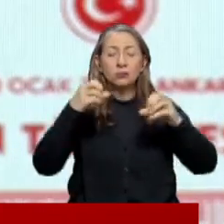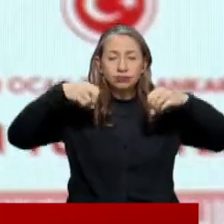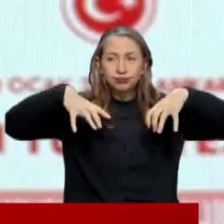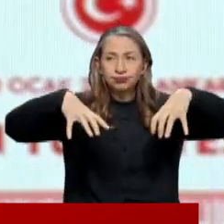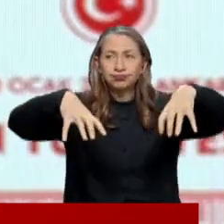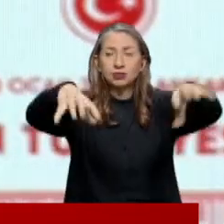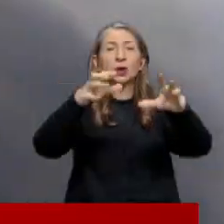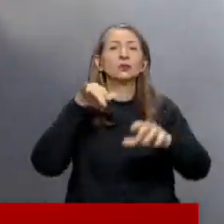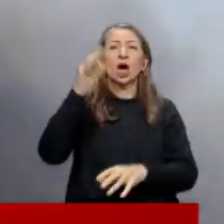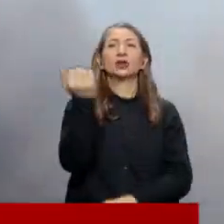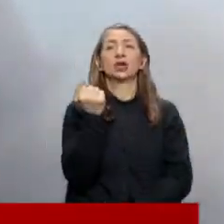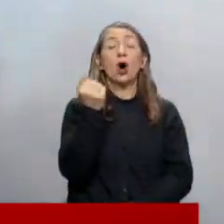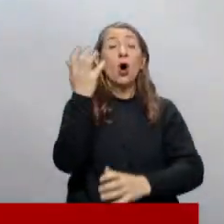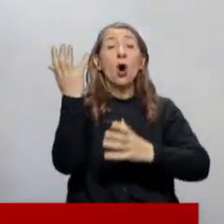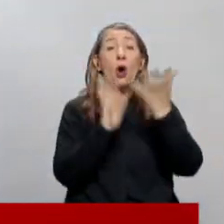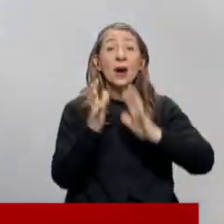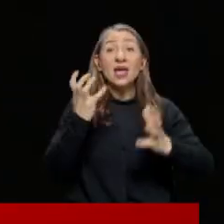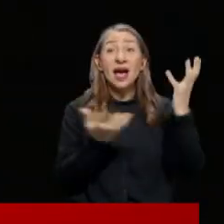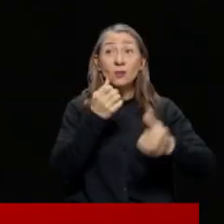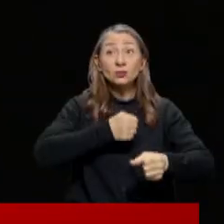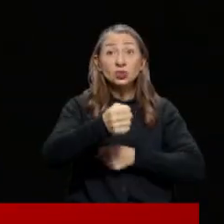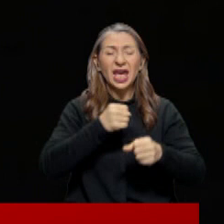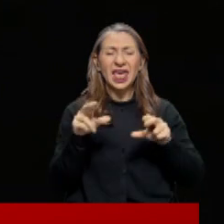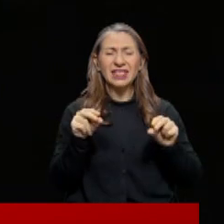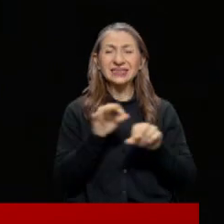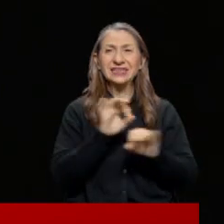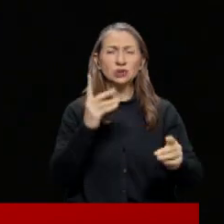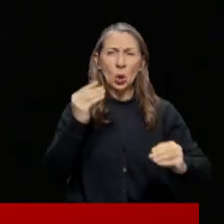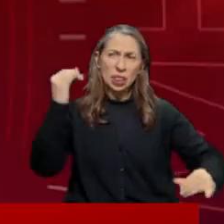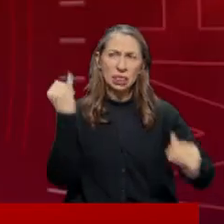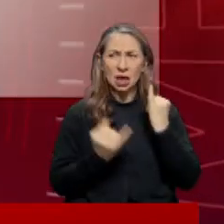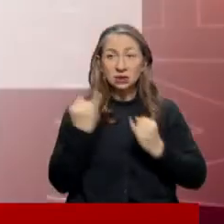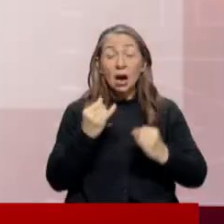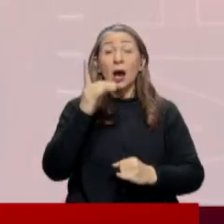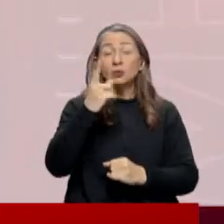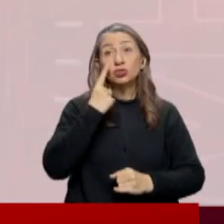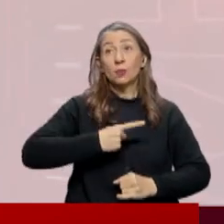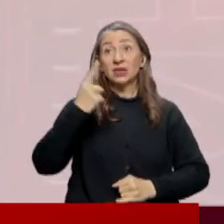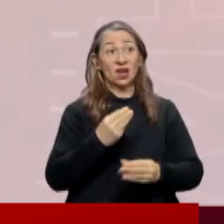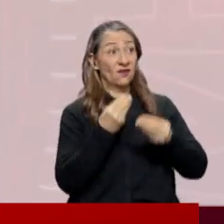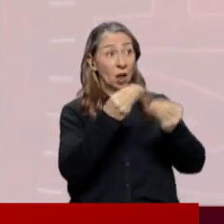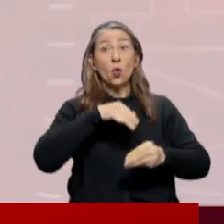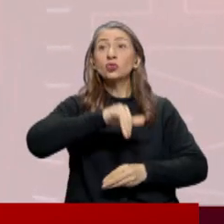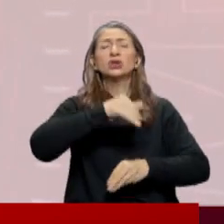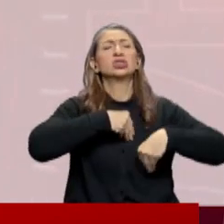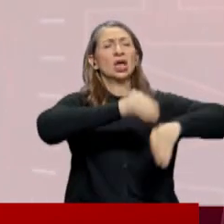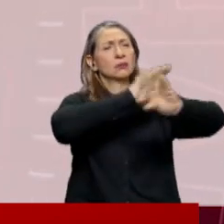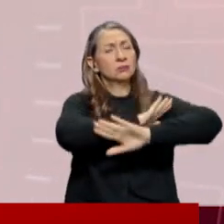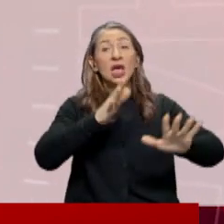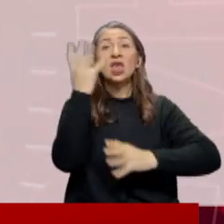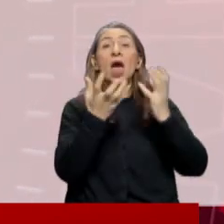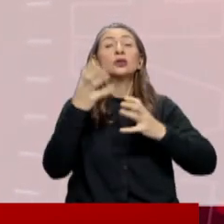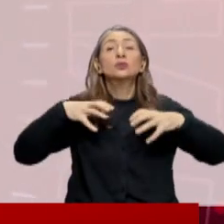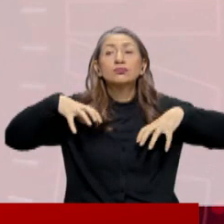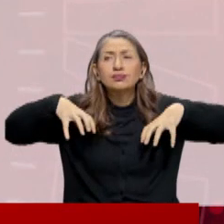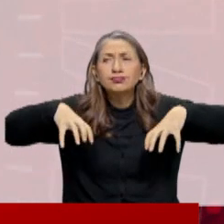söndürme uçakları alacağız. Orman yangınlarıyla mücadeledeki yetersizlik çok tartışılmıştı. Cumhurbaşkanlığına tahsil edilen uçakları satıp yangın